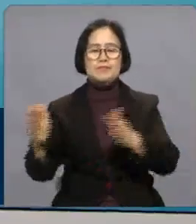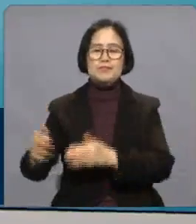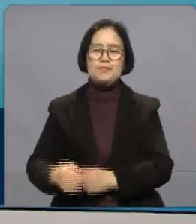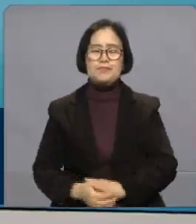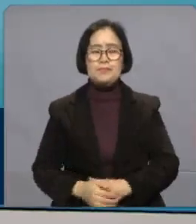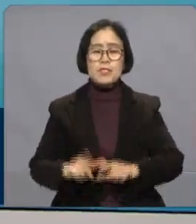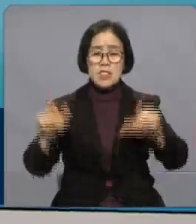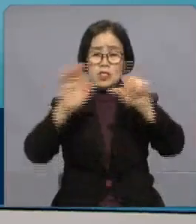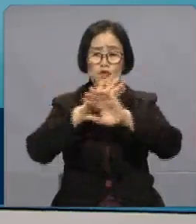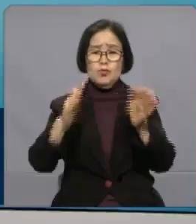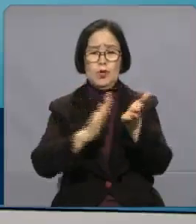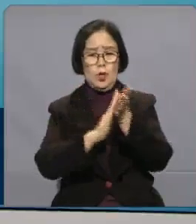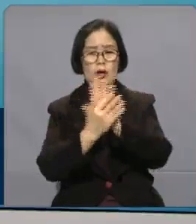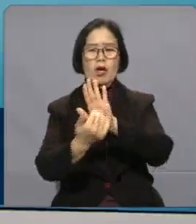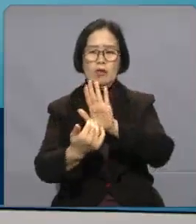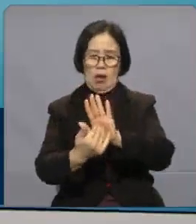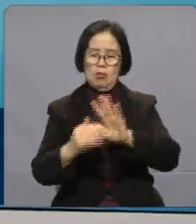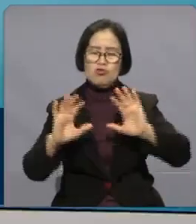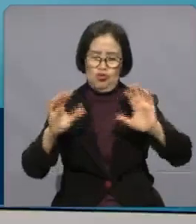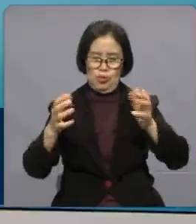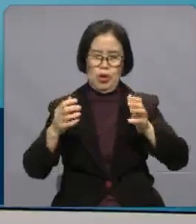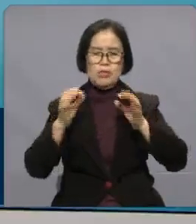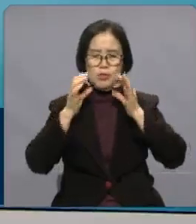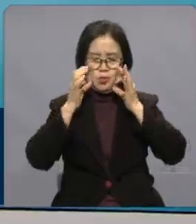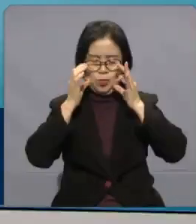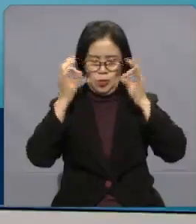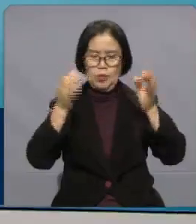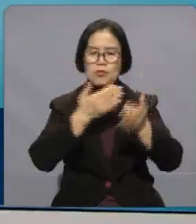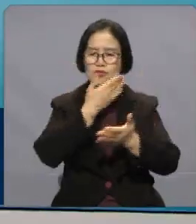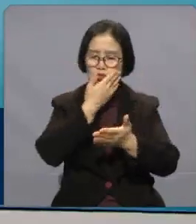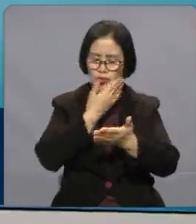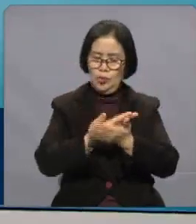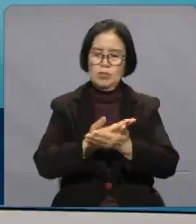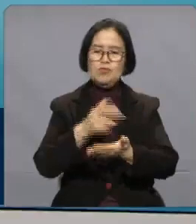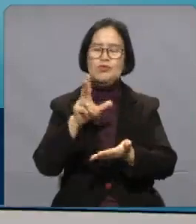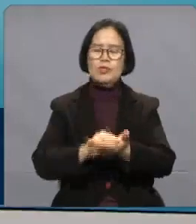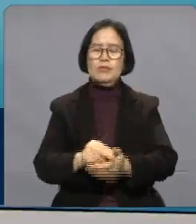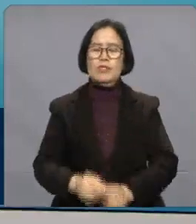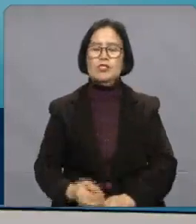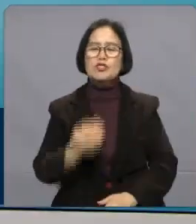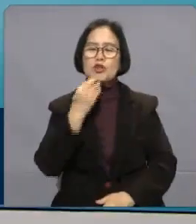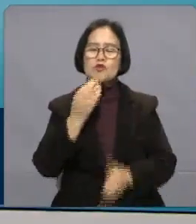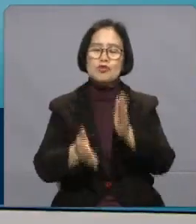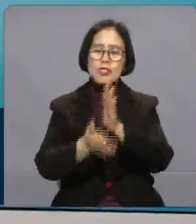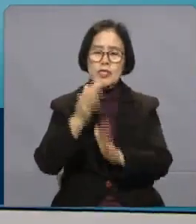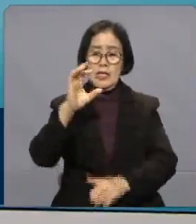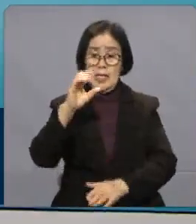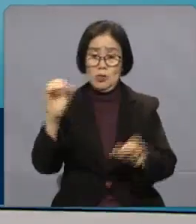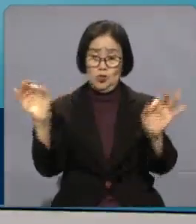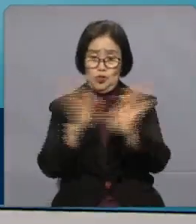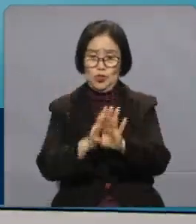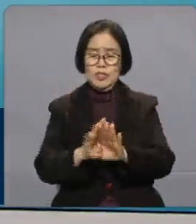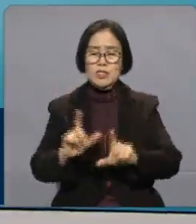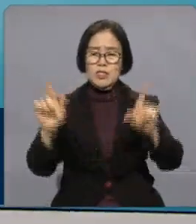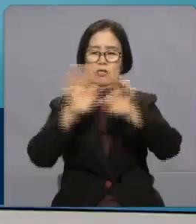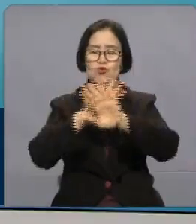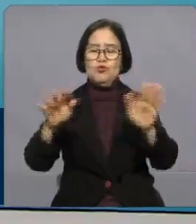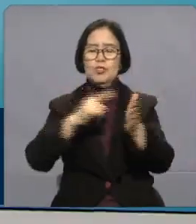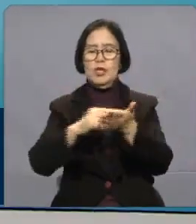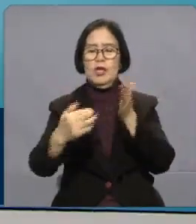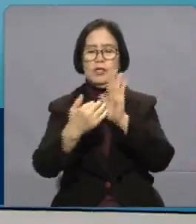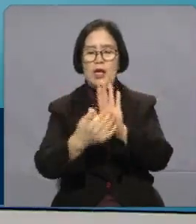기후 변화에 대응하는 건 국가 차원에서 노력해야 할 중요한 과제인데요. 서울시가 탄소 중립, 기후 재난 대응을